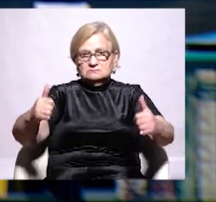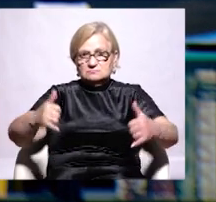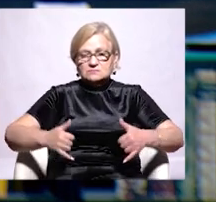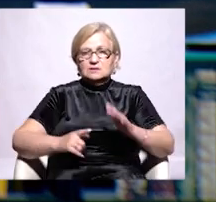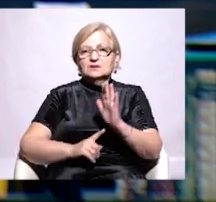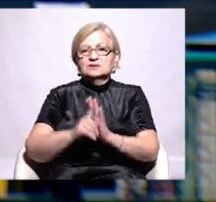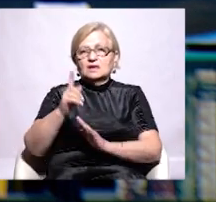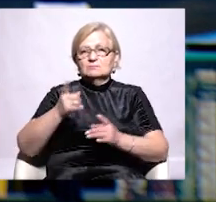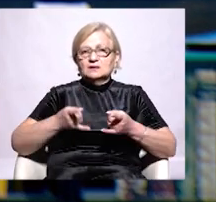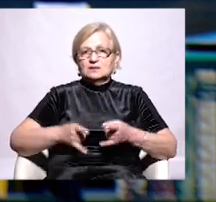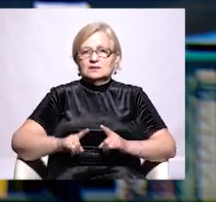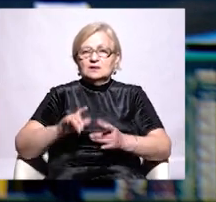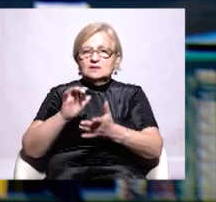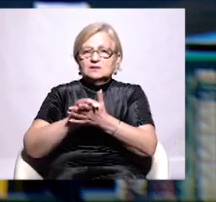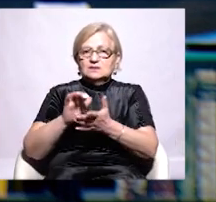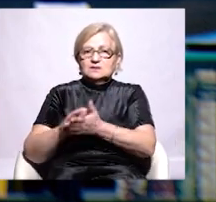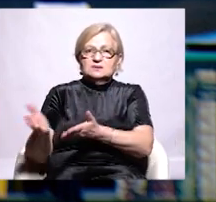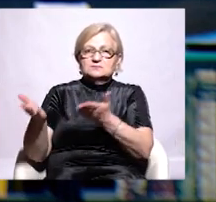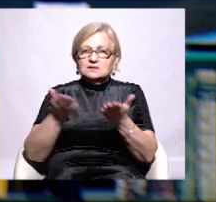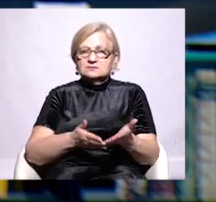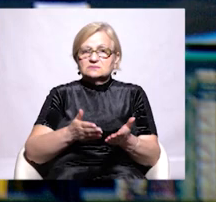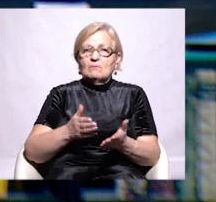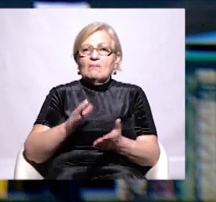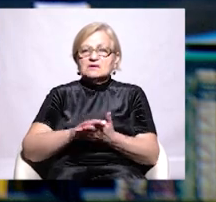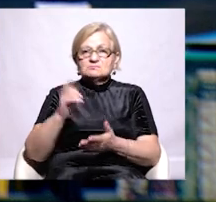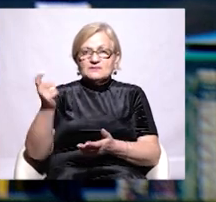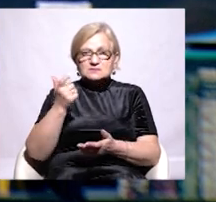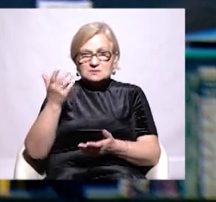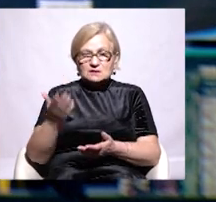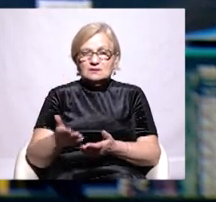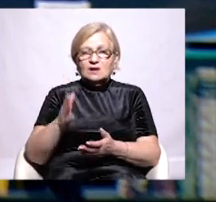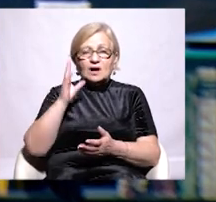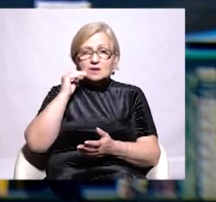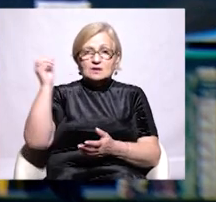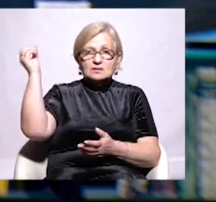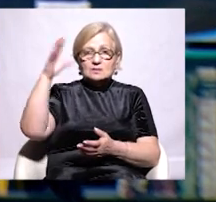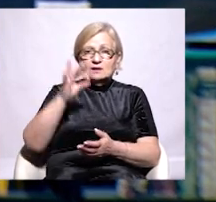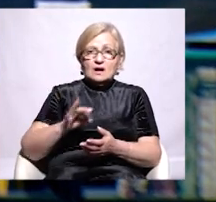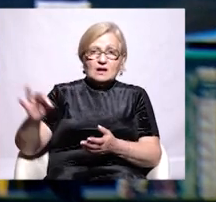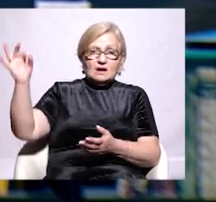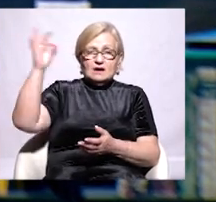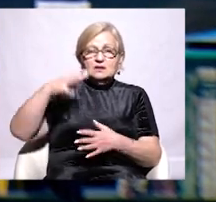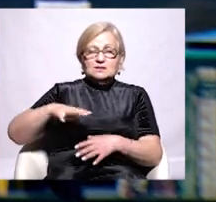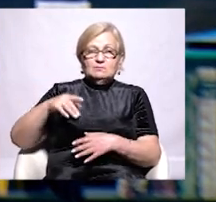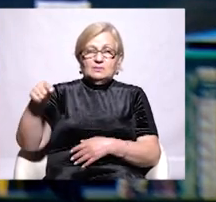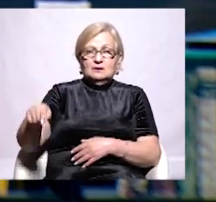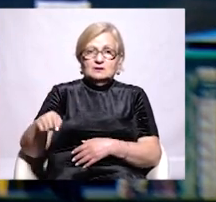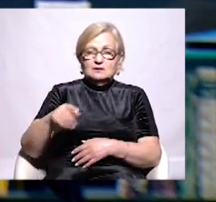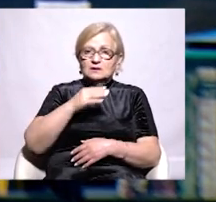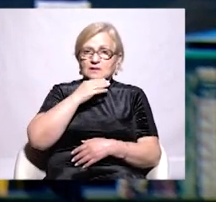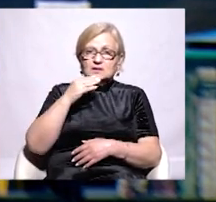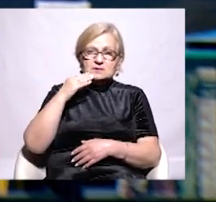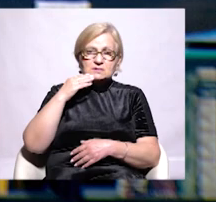Დაიბადა თბილისელი. Სტუმარს დახვდა მასპინძელი. Და მზე როდესაც მოადგა აღმოსავლეთით თბილის,